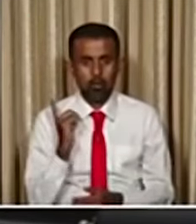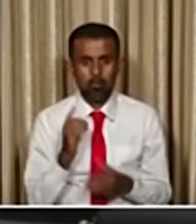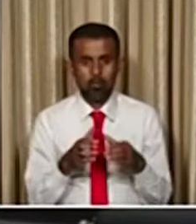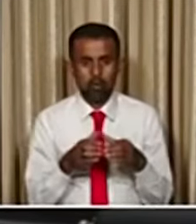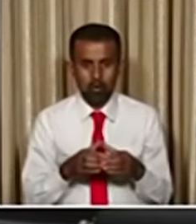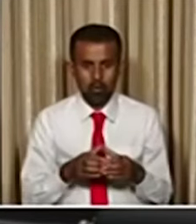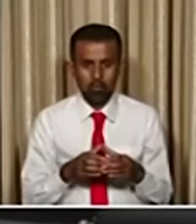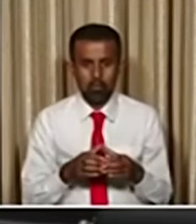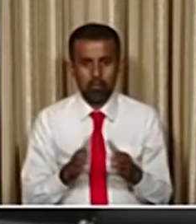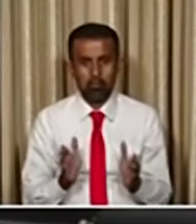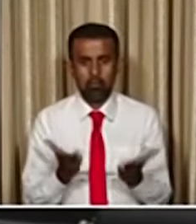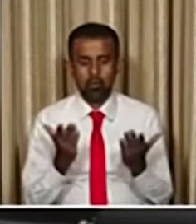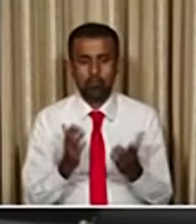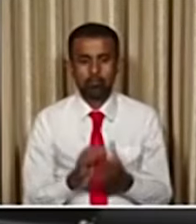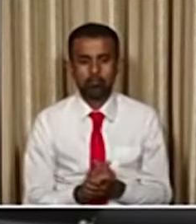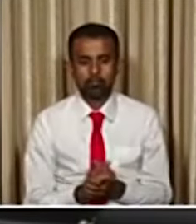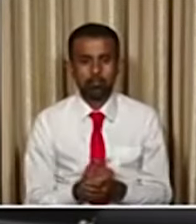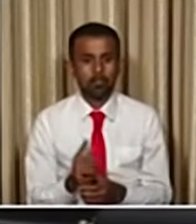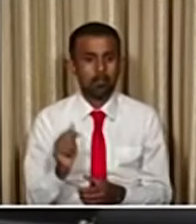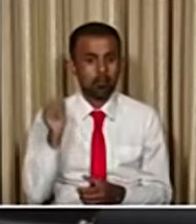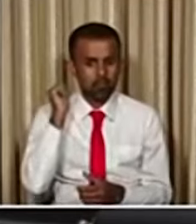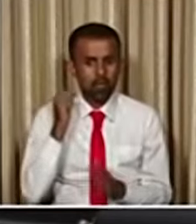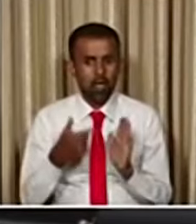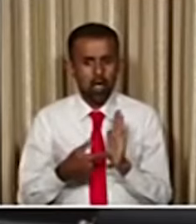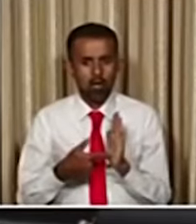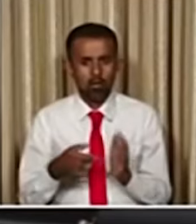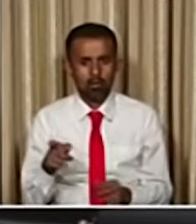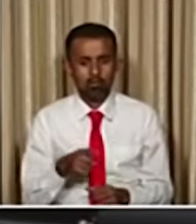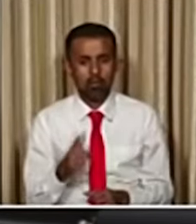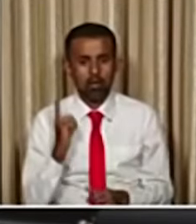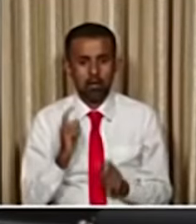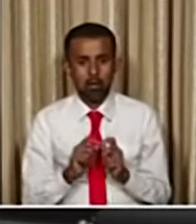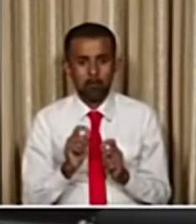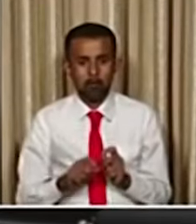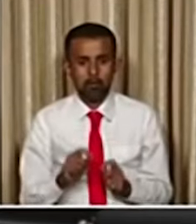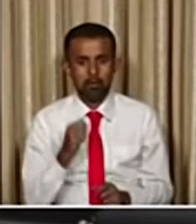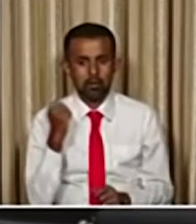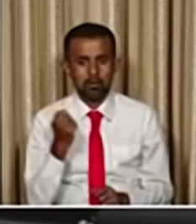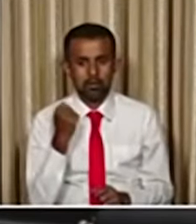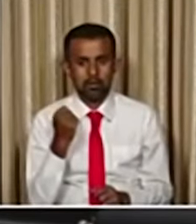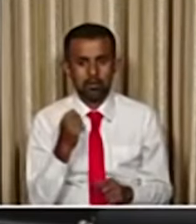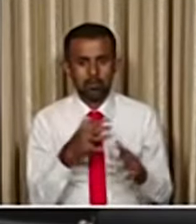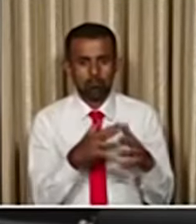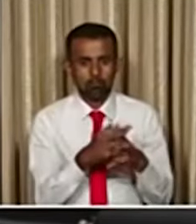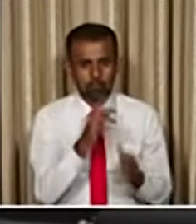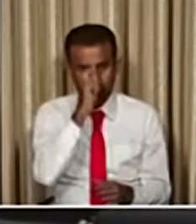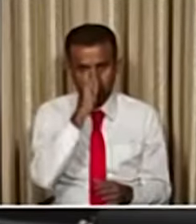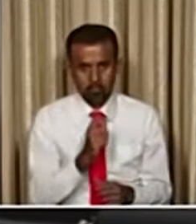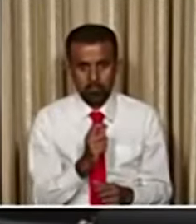විසින් සිද්ධ කරනු ලබනවා. පසුගිය අඟහරුවාදා පැවති ආරක්ෂක මණ්ඩලයේ රැස්වීමට වලේබොඩ